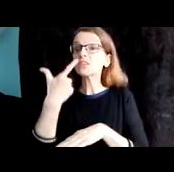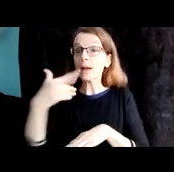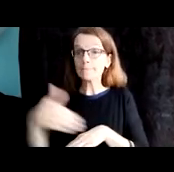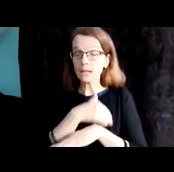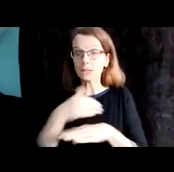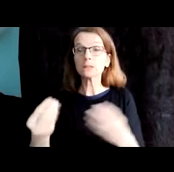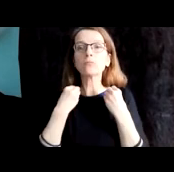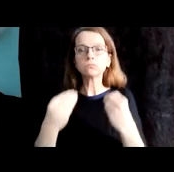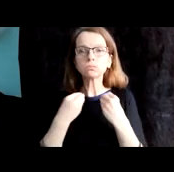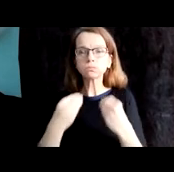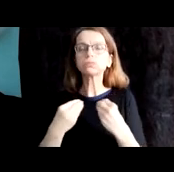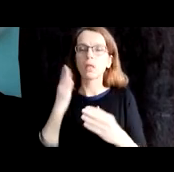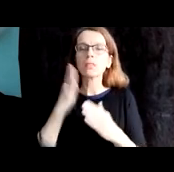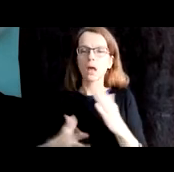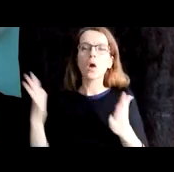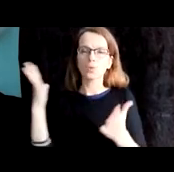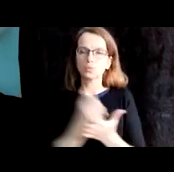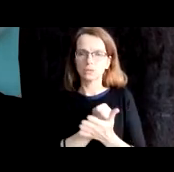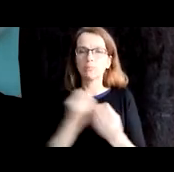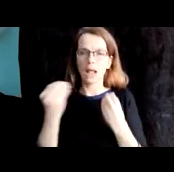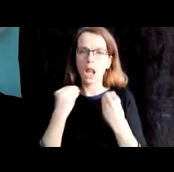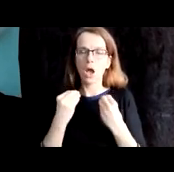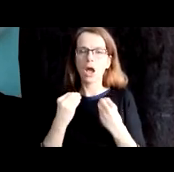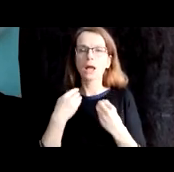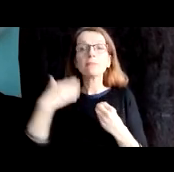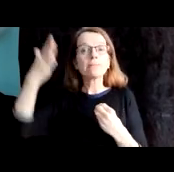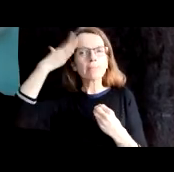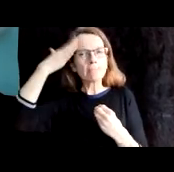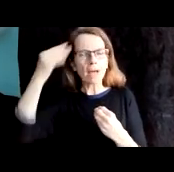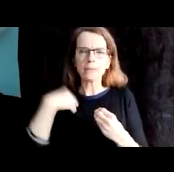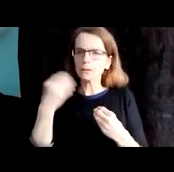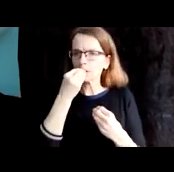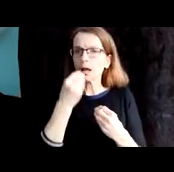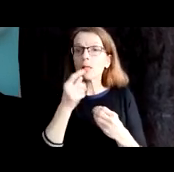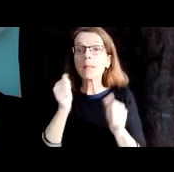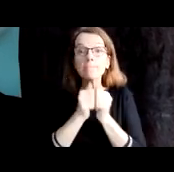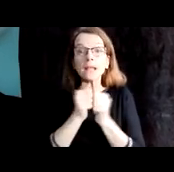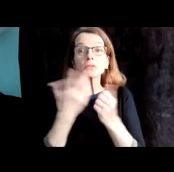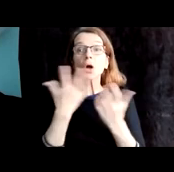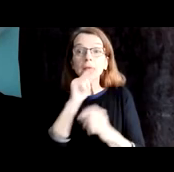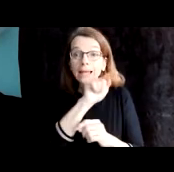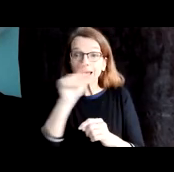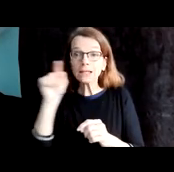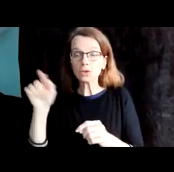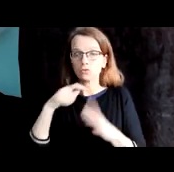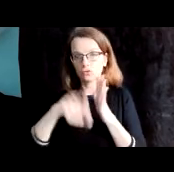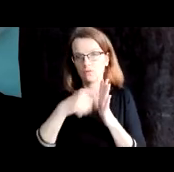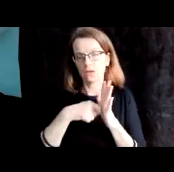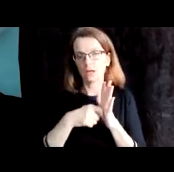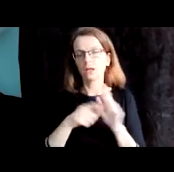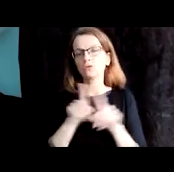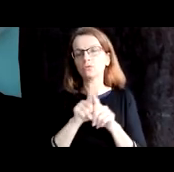tudi strenirali. Na pamet sem se namreč naučila, na katerih mestih se nahajajo te nesrečne številke. In hvala moji